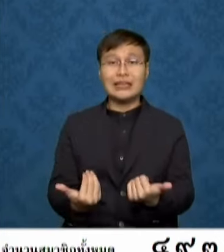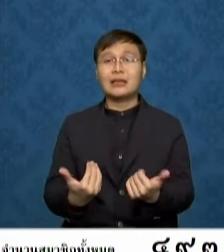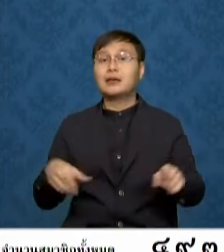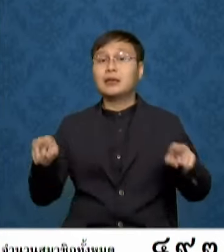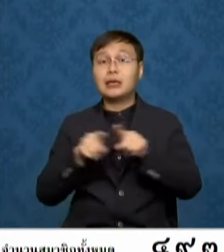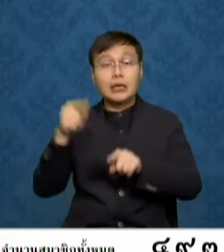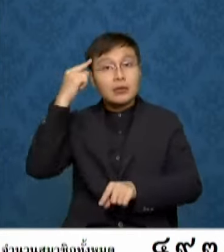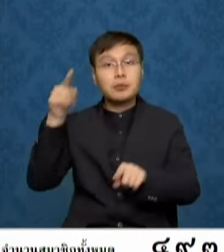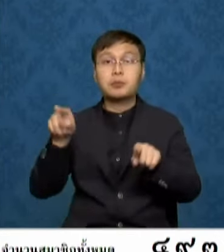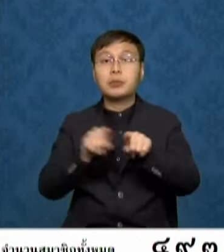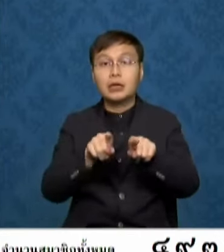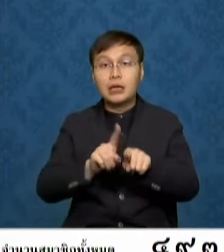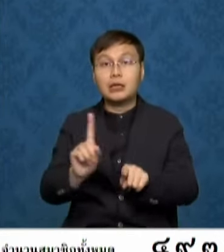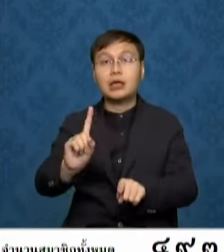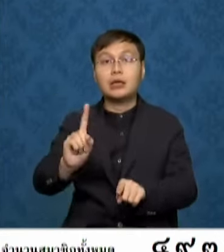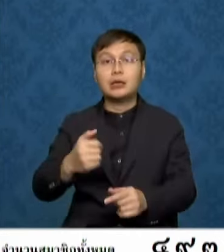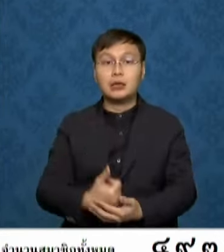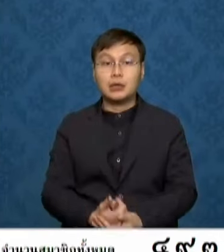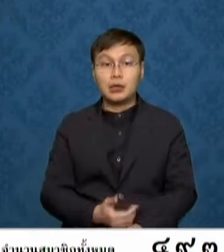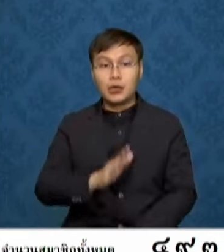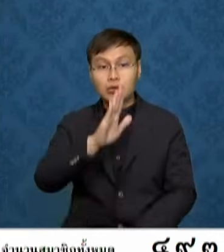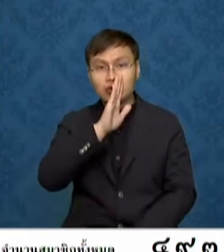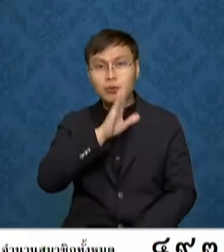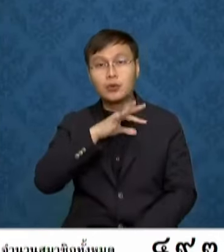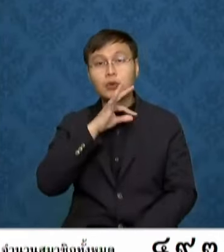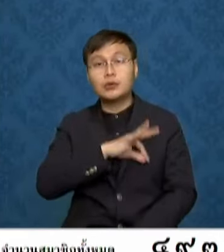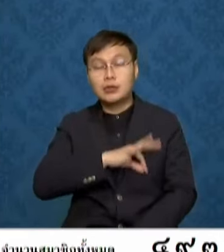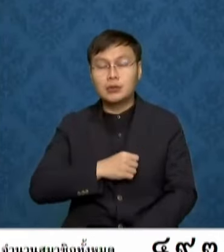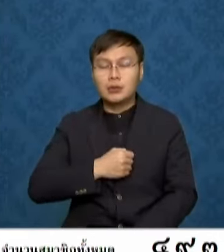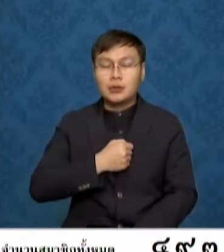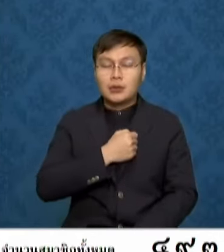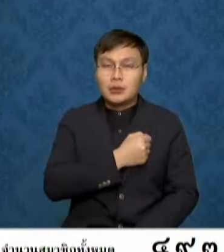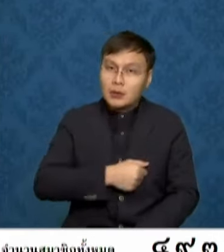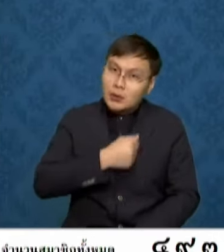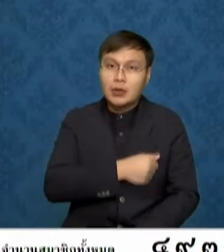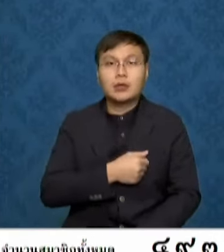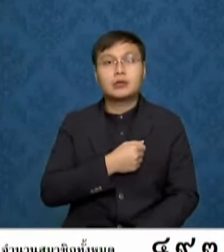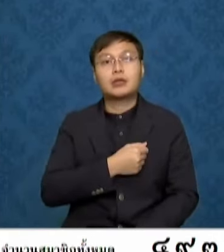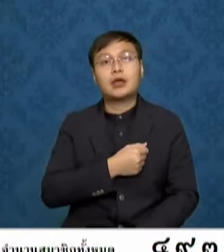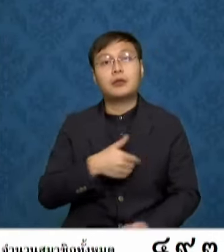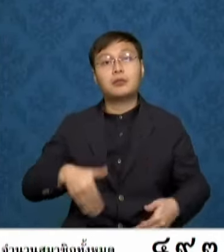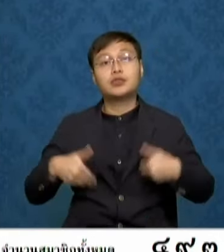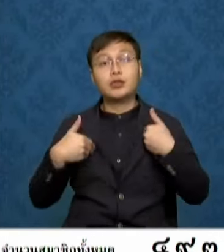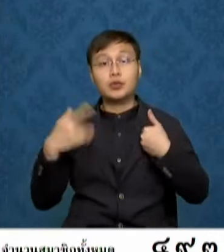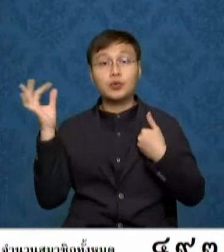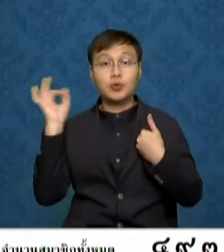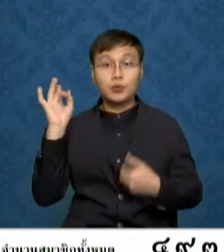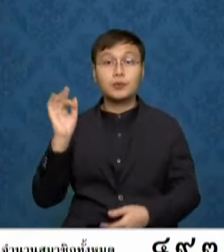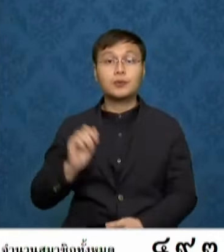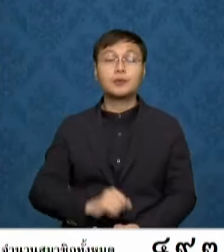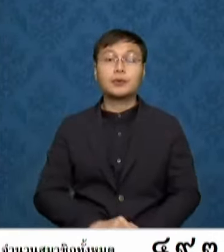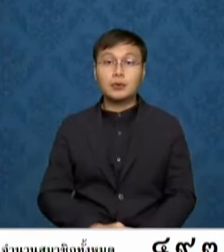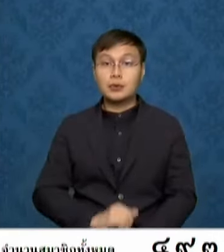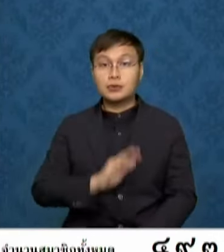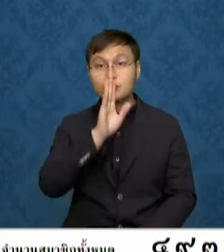แบบนี้ที่ว่าถ้าคุณรู้สึกเจ็บปวดแปลว่าคุณมีชีวิต